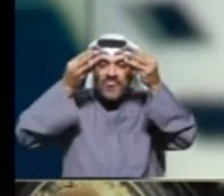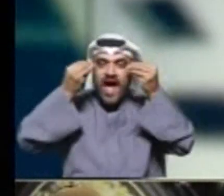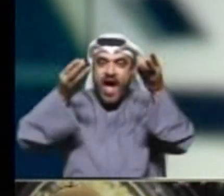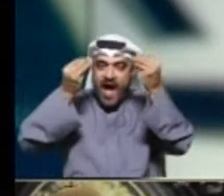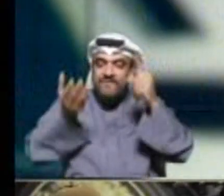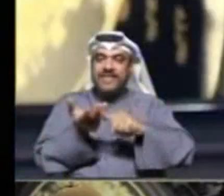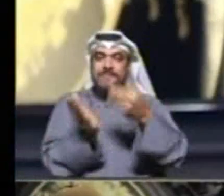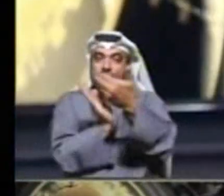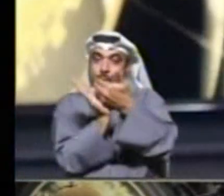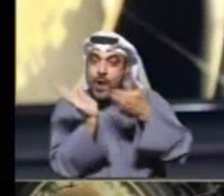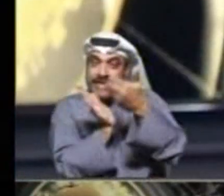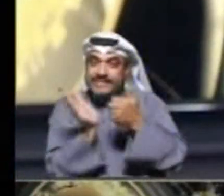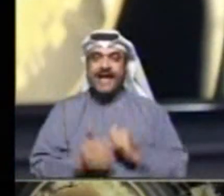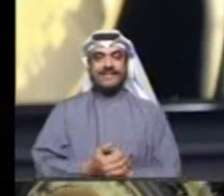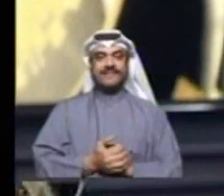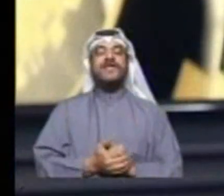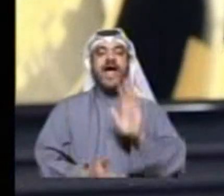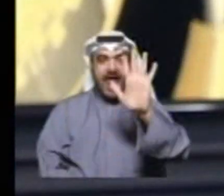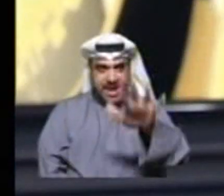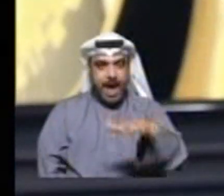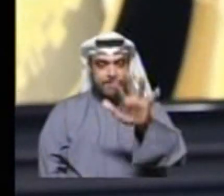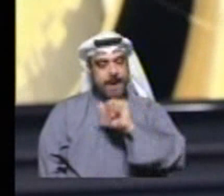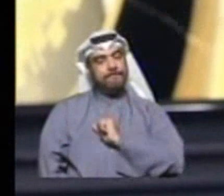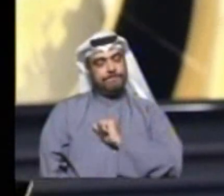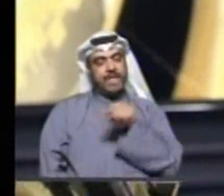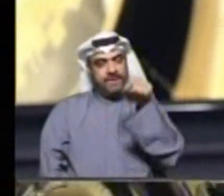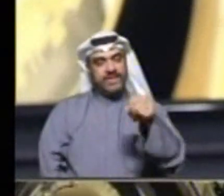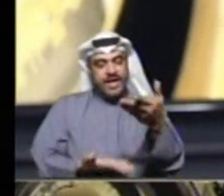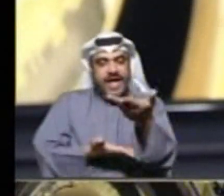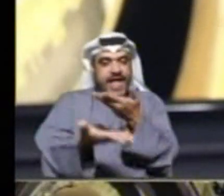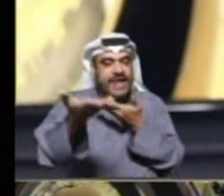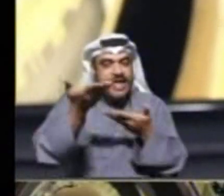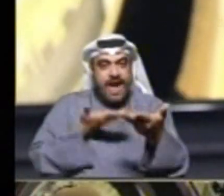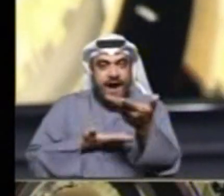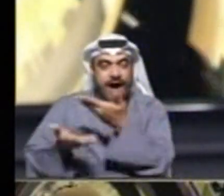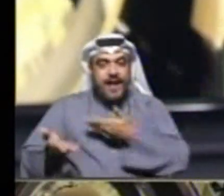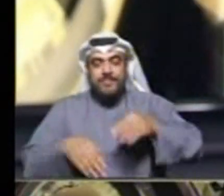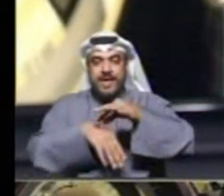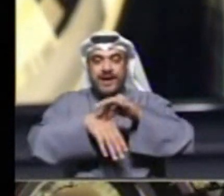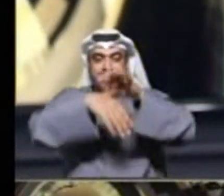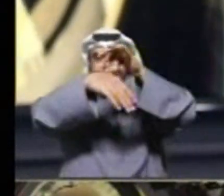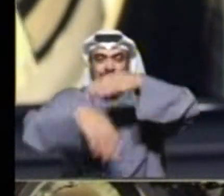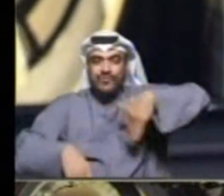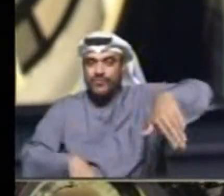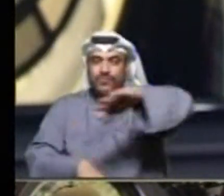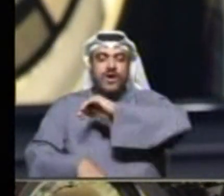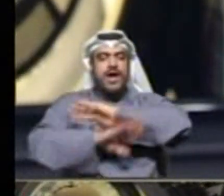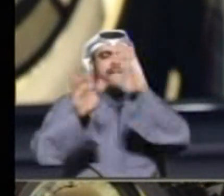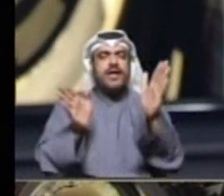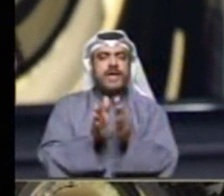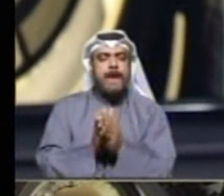المستوى الاقتصادي. العلاقات بين البلدان هي بالأساس علاقات إنسانية، وجود أكثر من